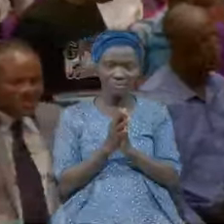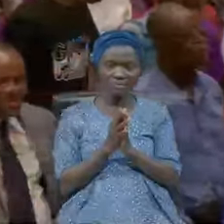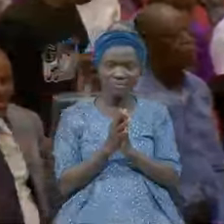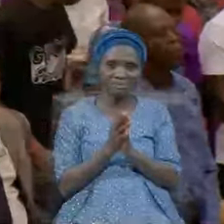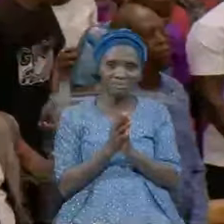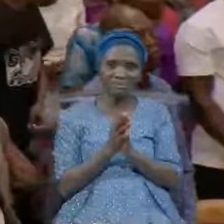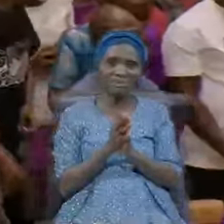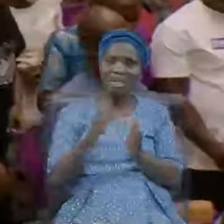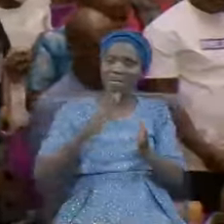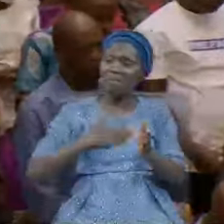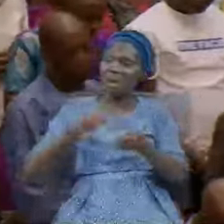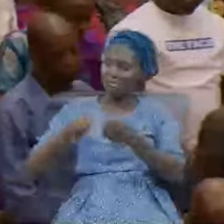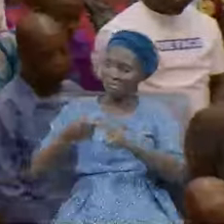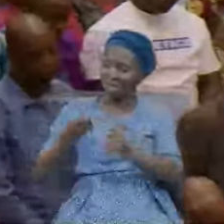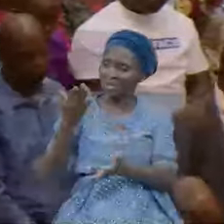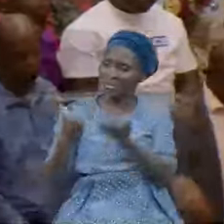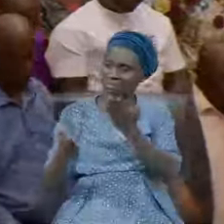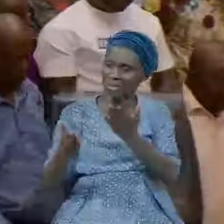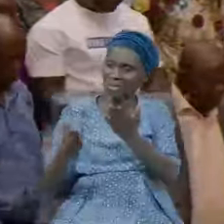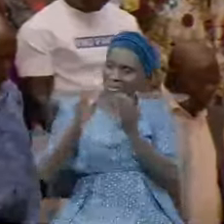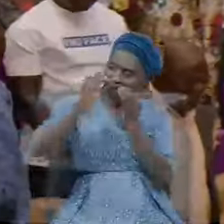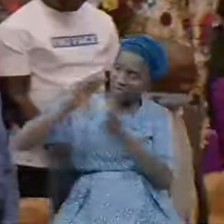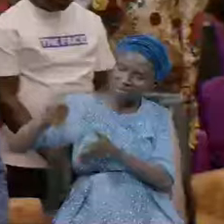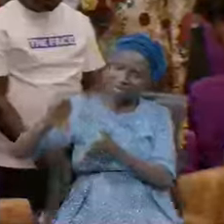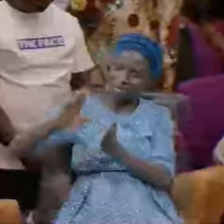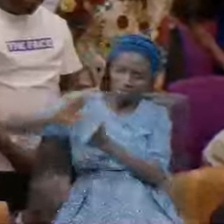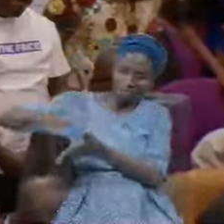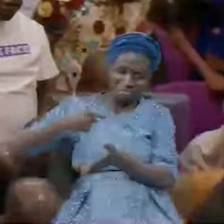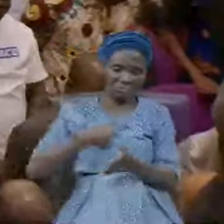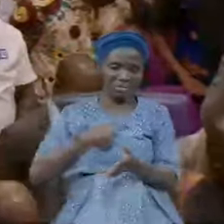Les amis peuvent m'abandonner,